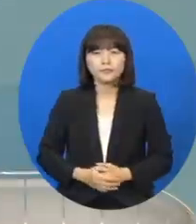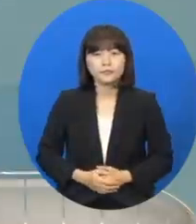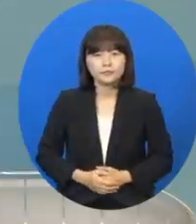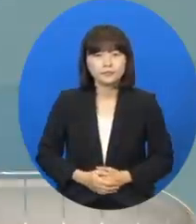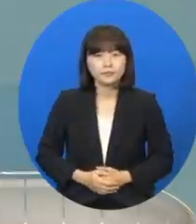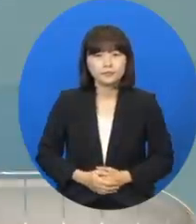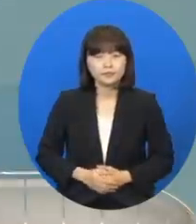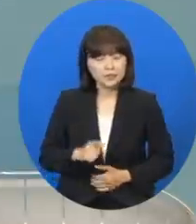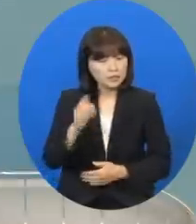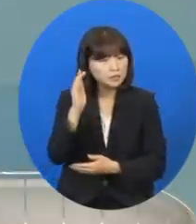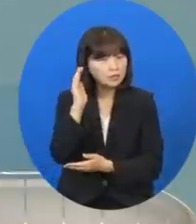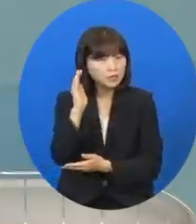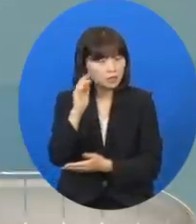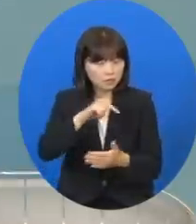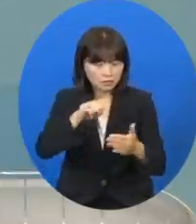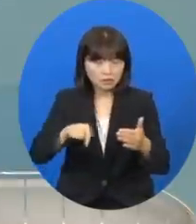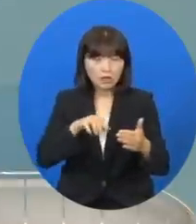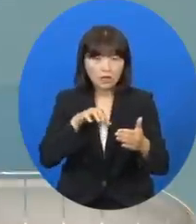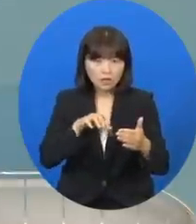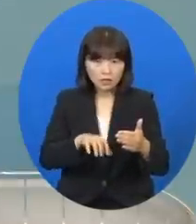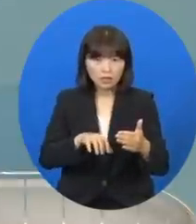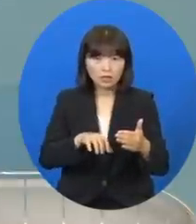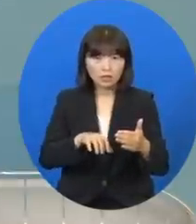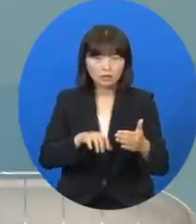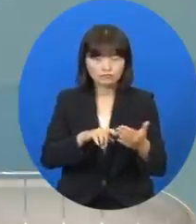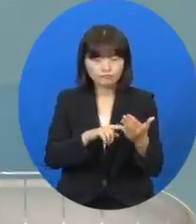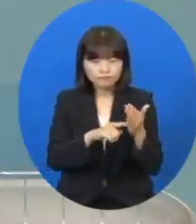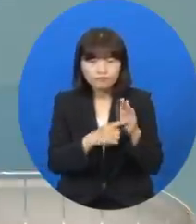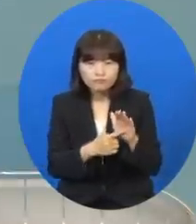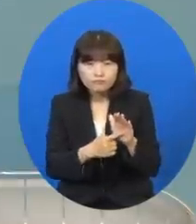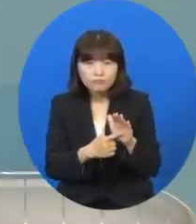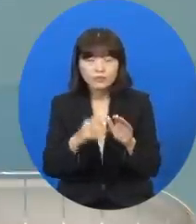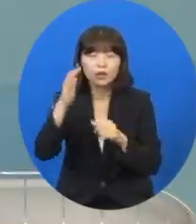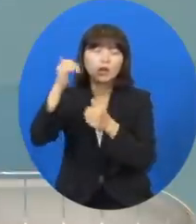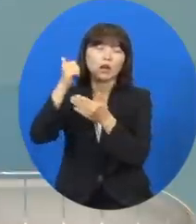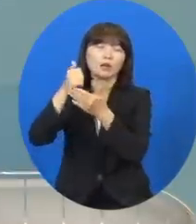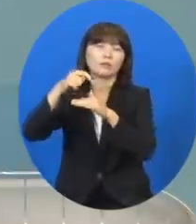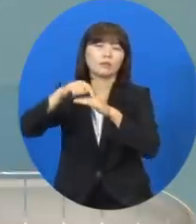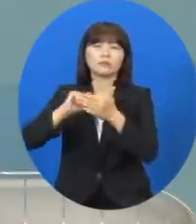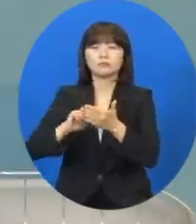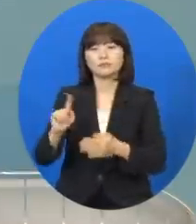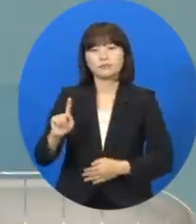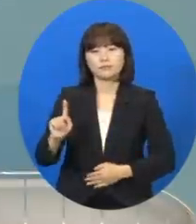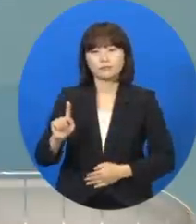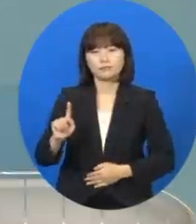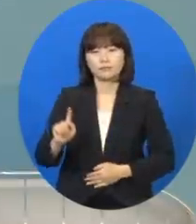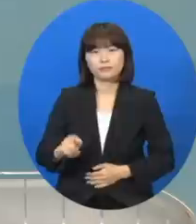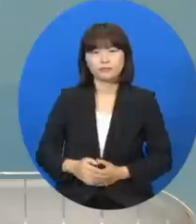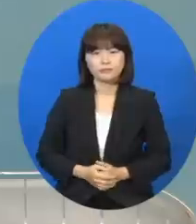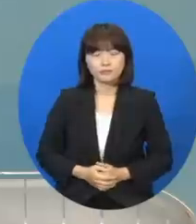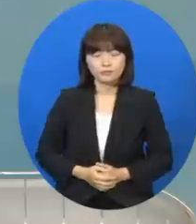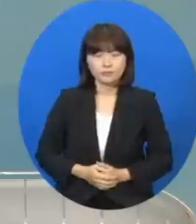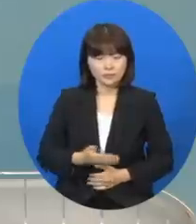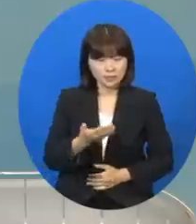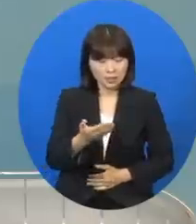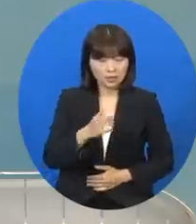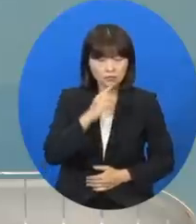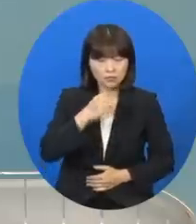도대체 이 이야기 속에 나오는 하나님의 마음은 뭐죠? 당신의